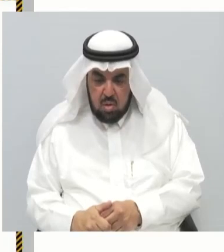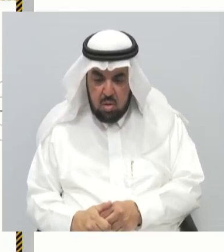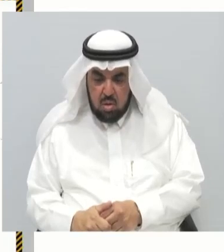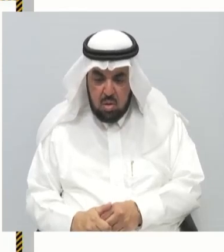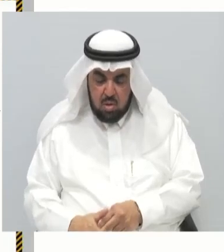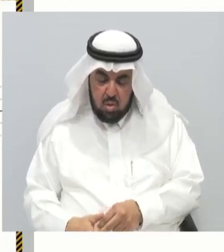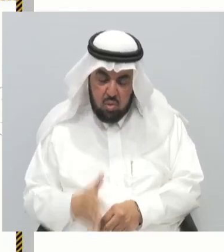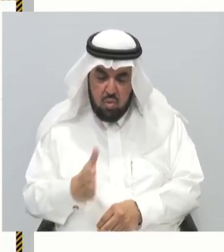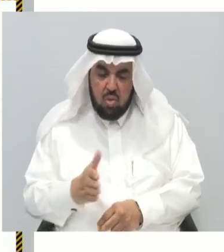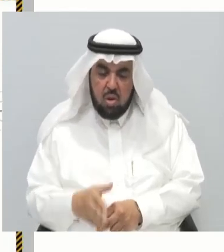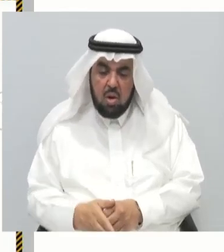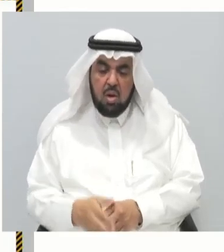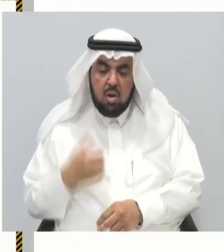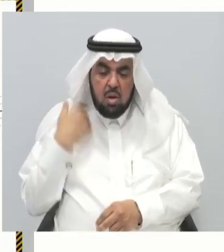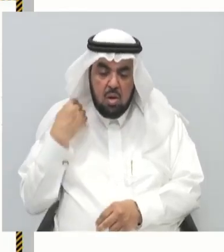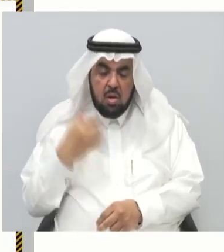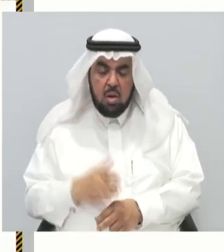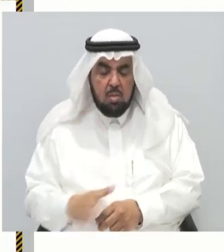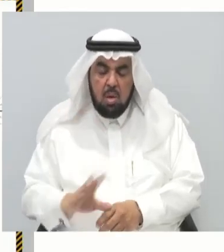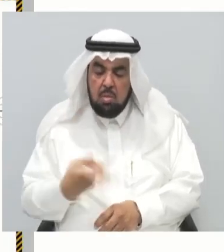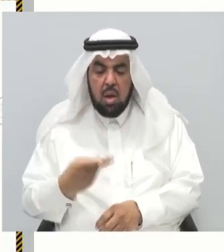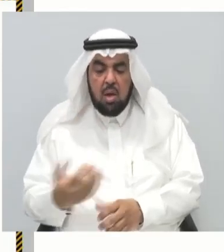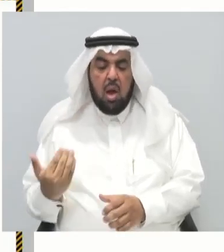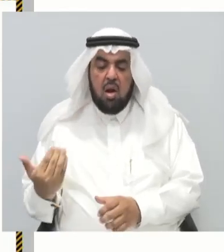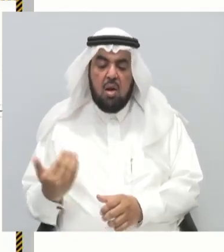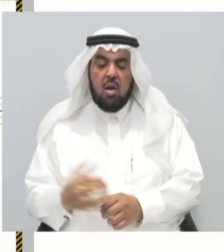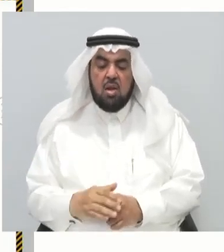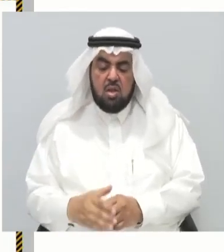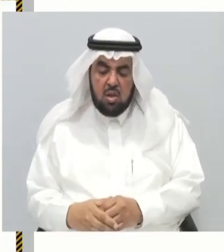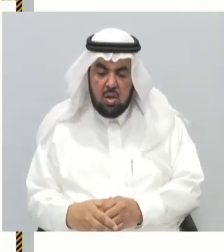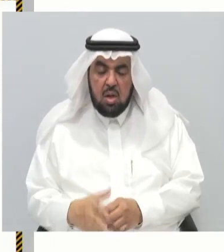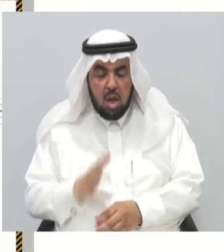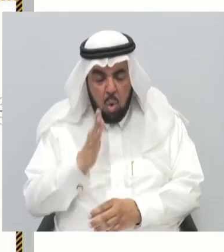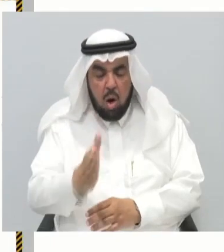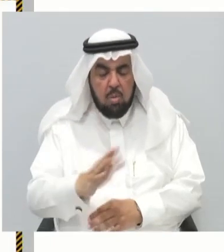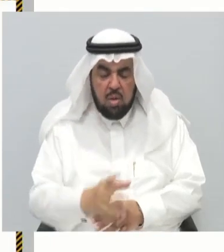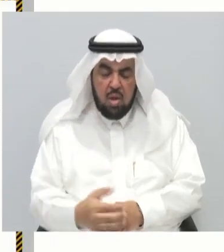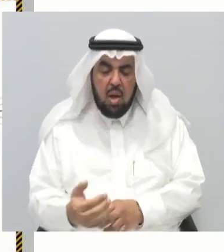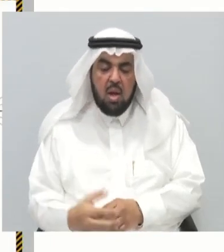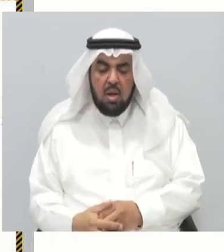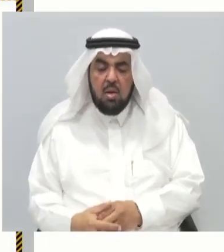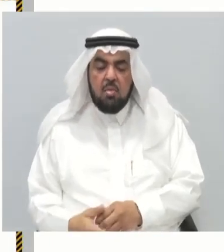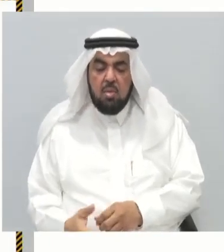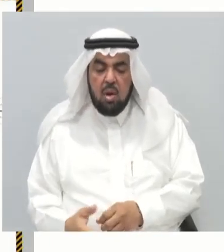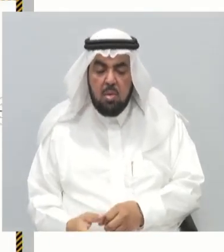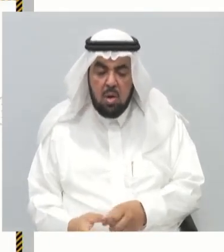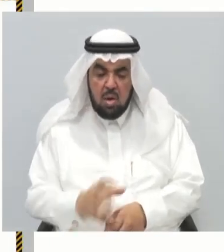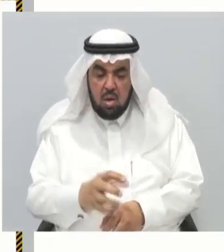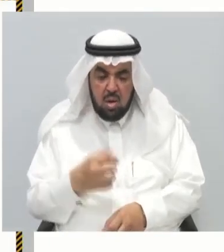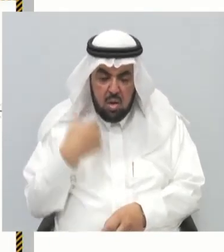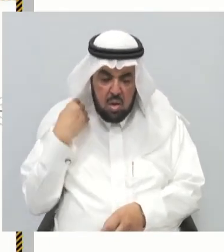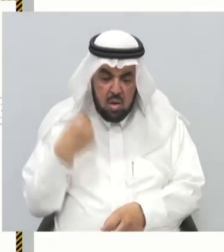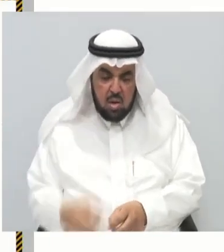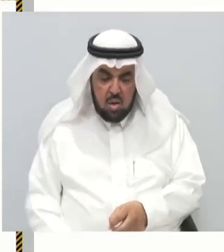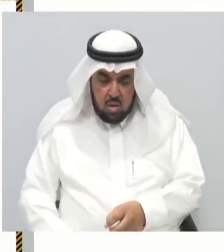هنا تقدم للامام للتقدم ما غيرت الاتجاه يوجد لبنه المفروض نضعها وهي